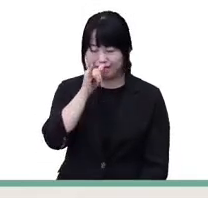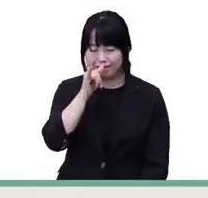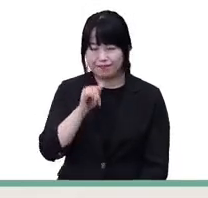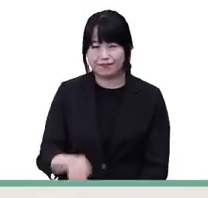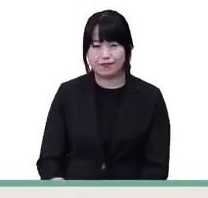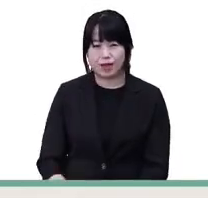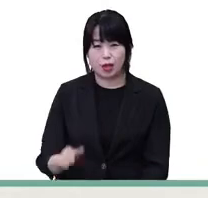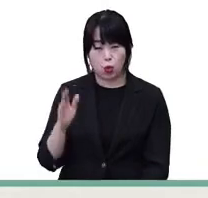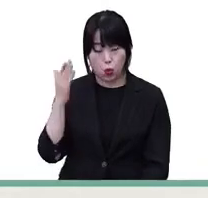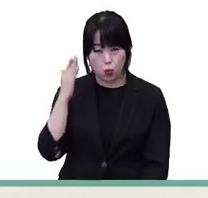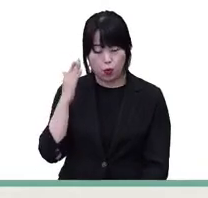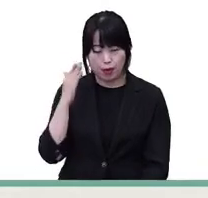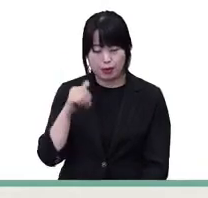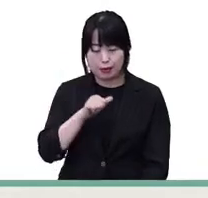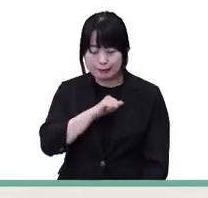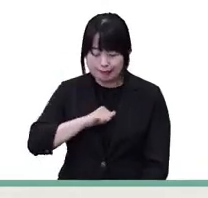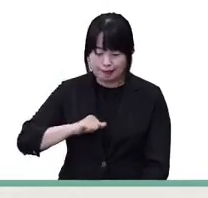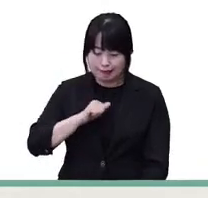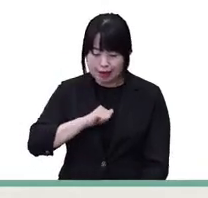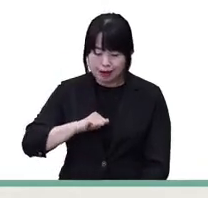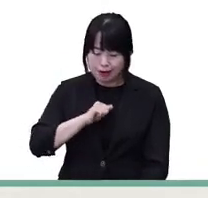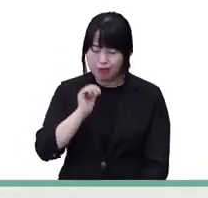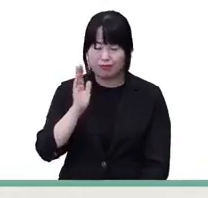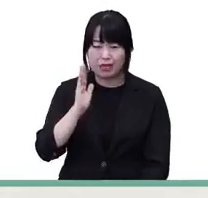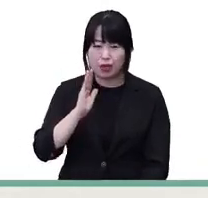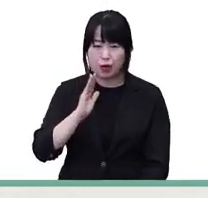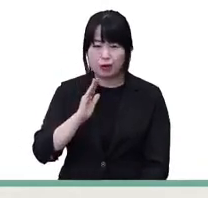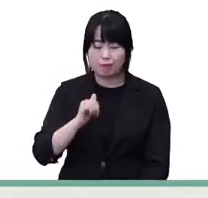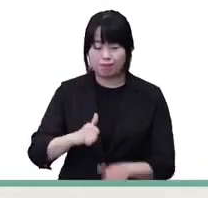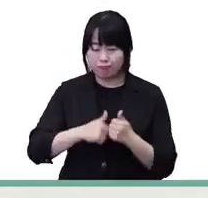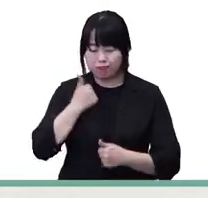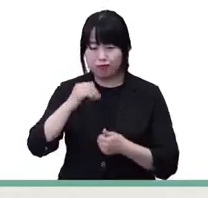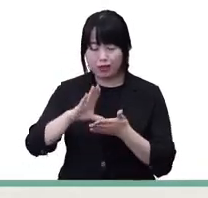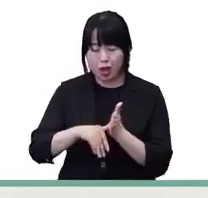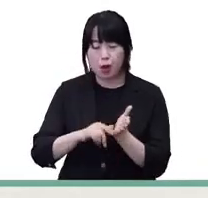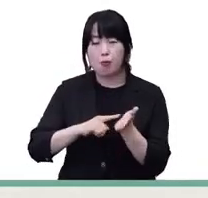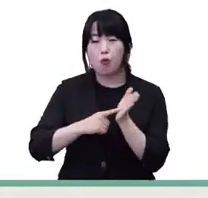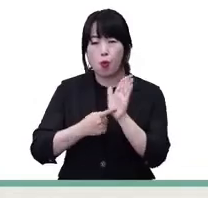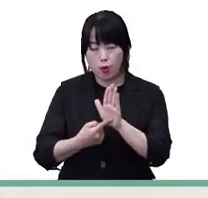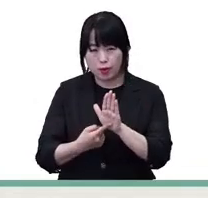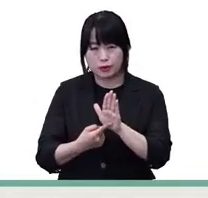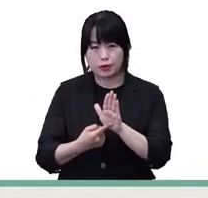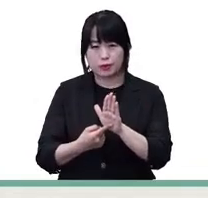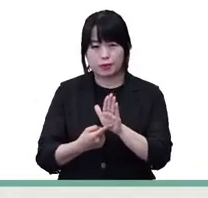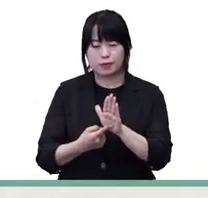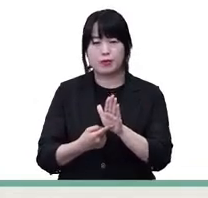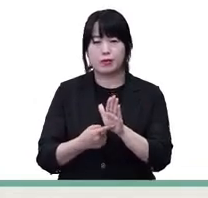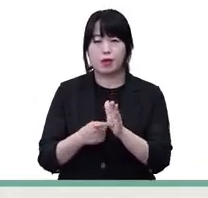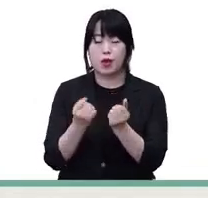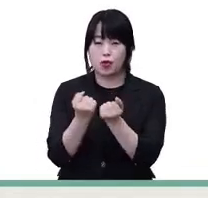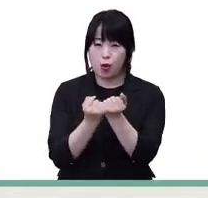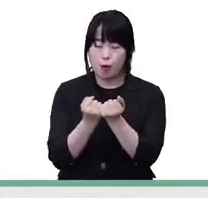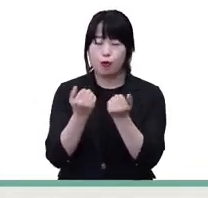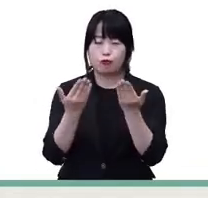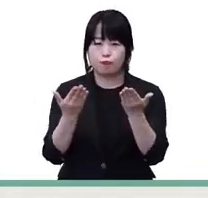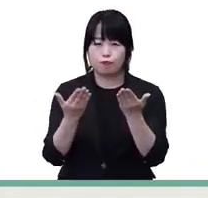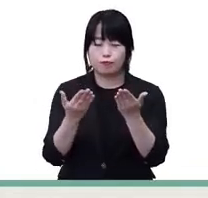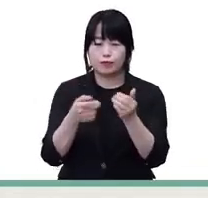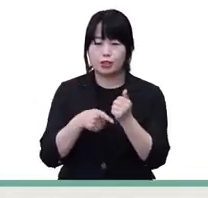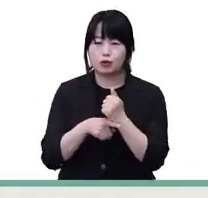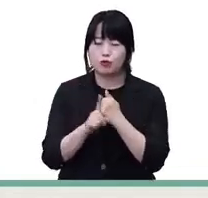이거를 잘 표현하는 거, 그리고 어떤 상황 때문에 속상했는지를 잘 이야기를